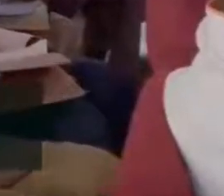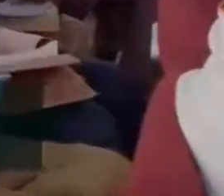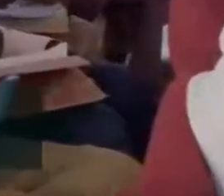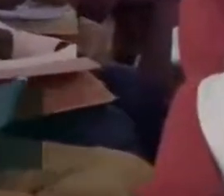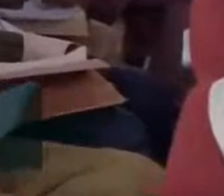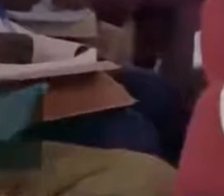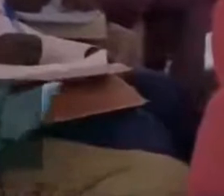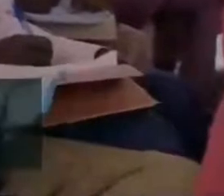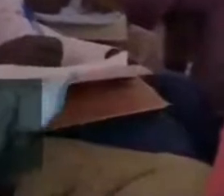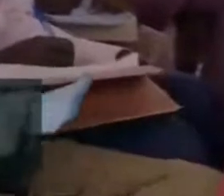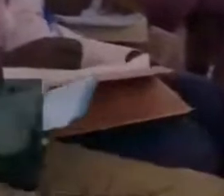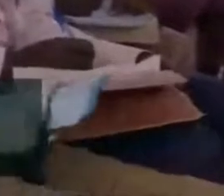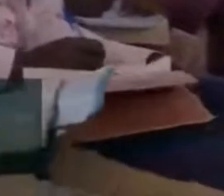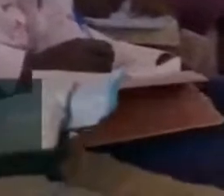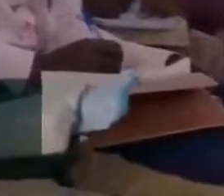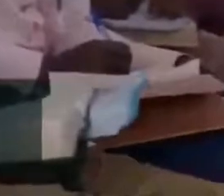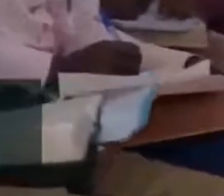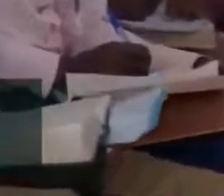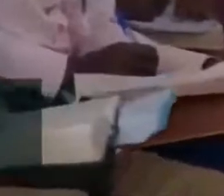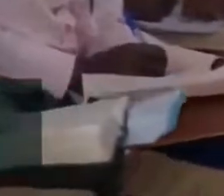foulera la plante de votre pied,